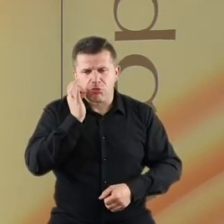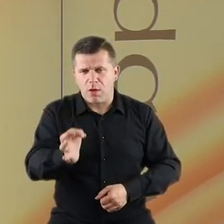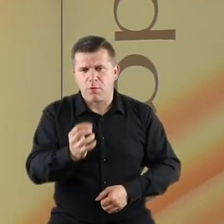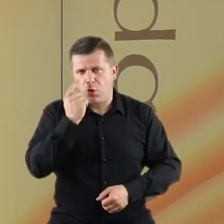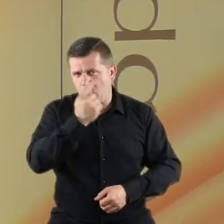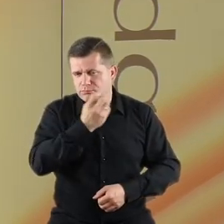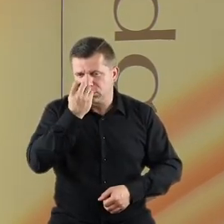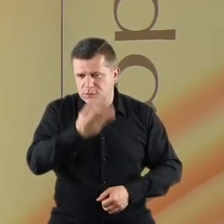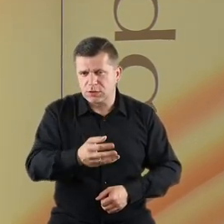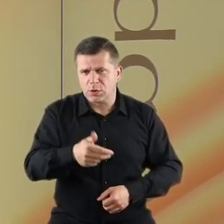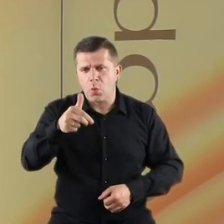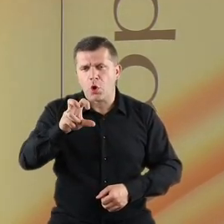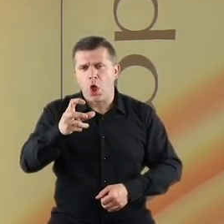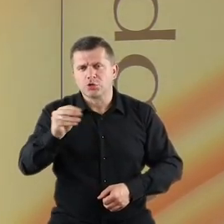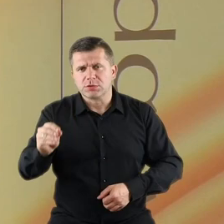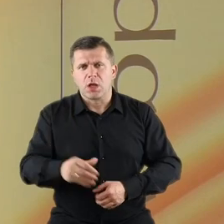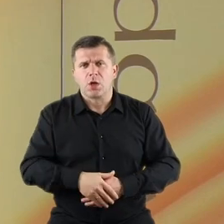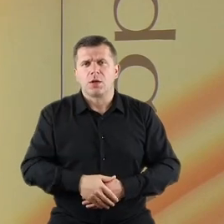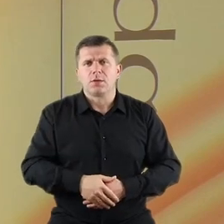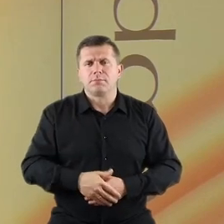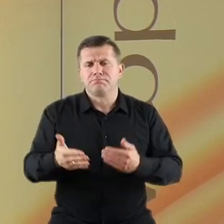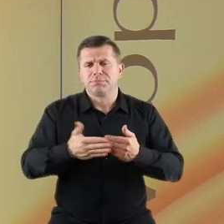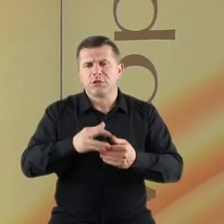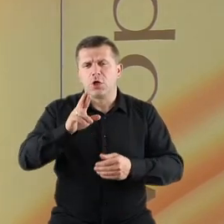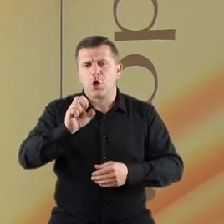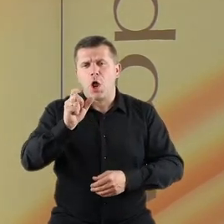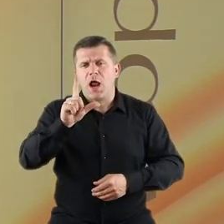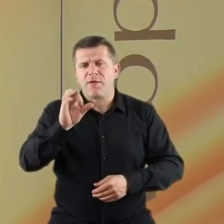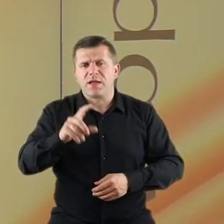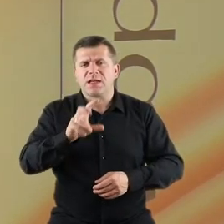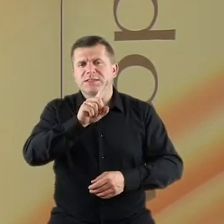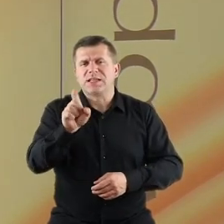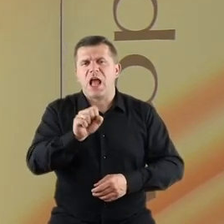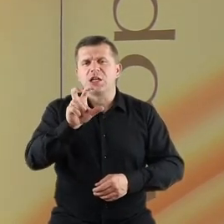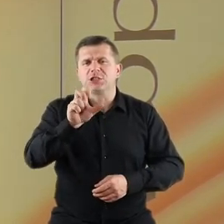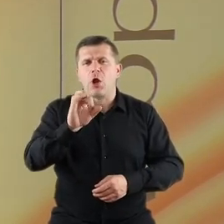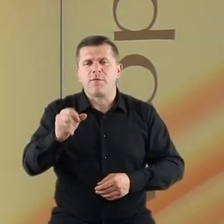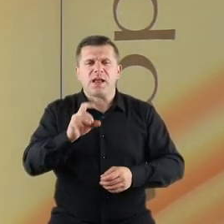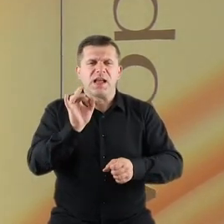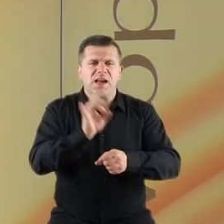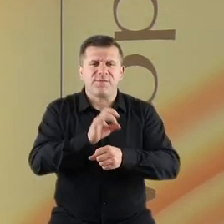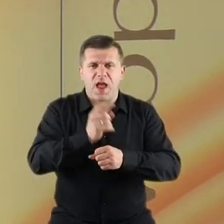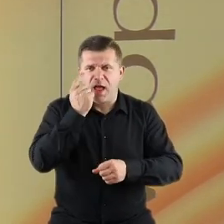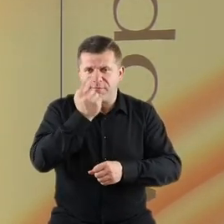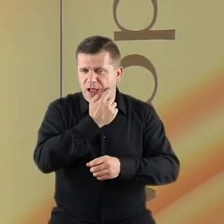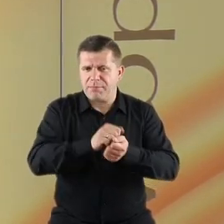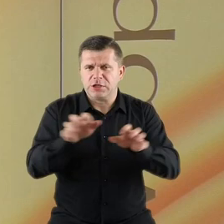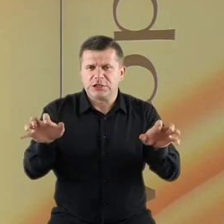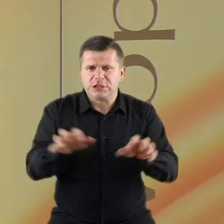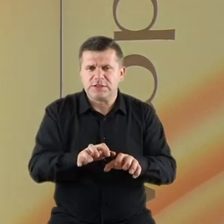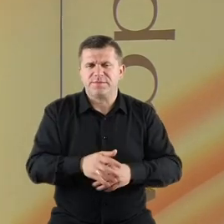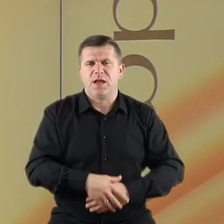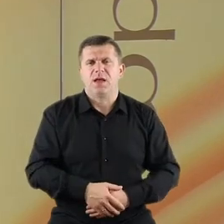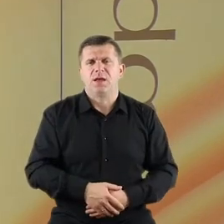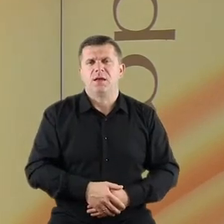urocze urocze urokliwe przy ruchliwe Zaczarowane krwawe chciwe liche